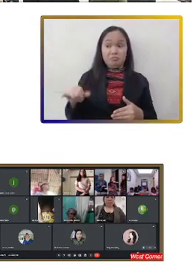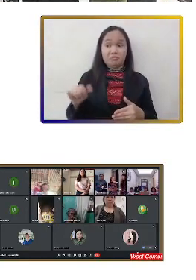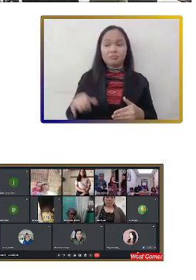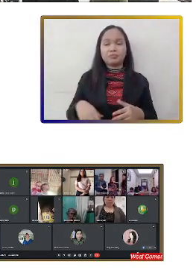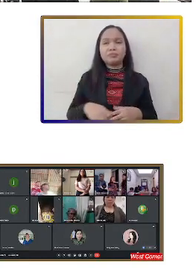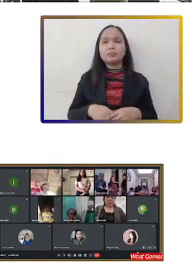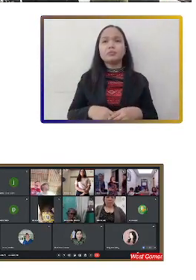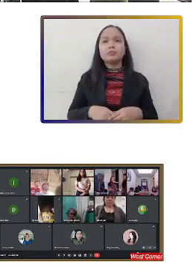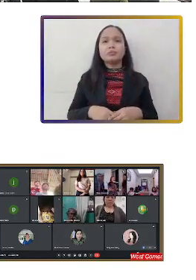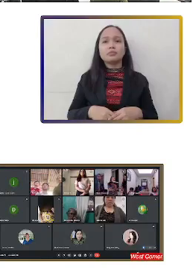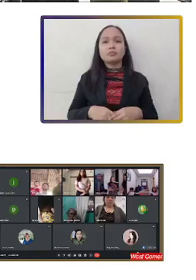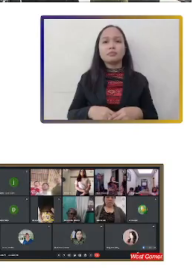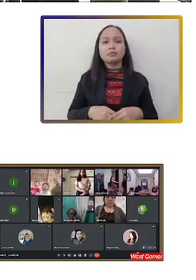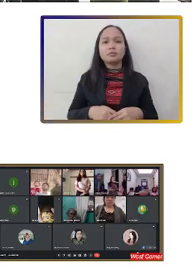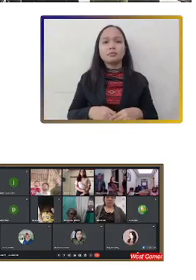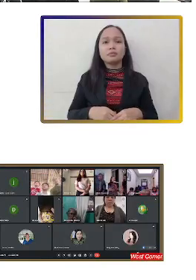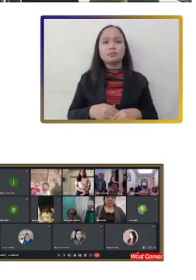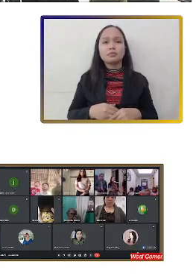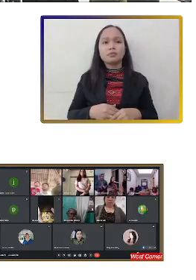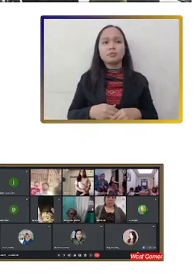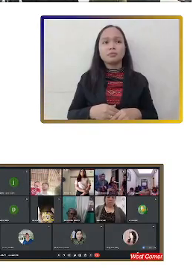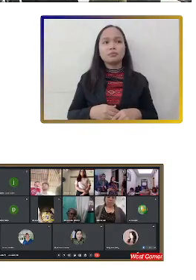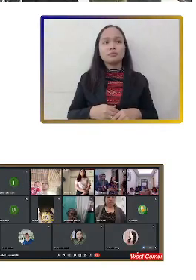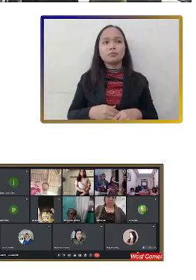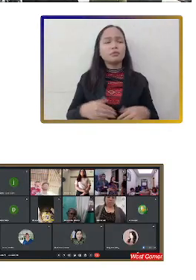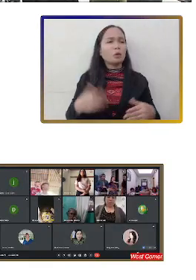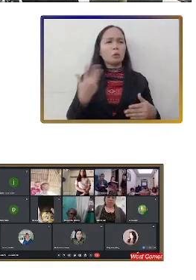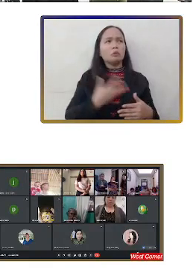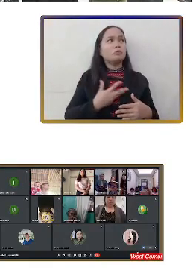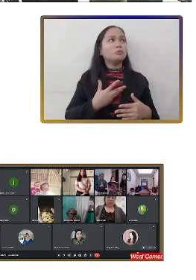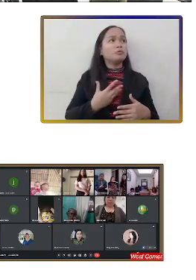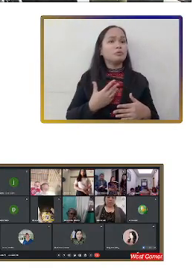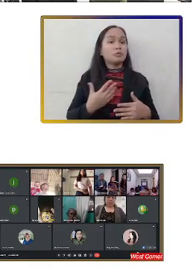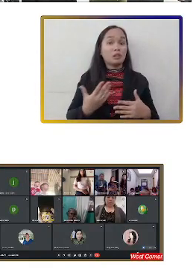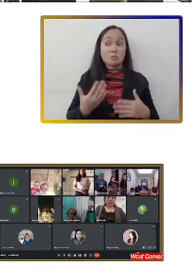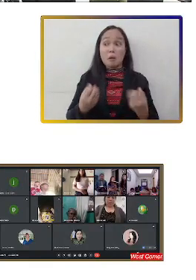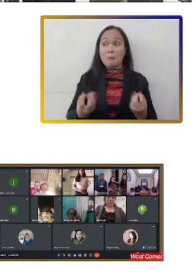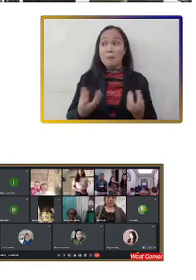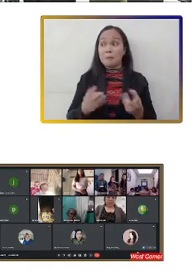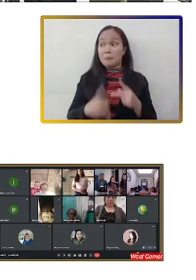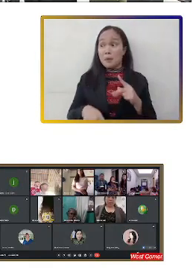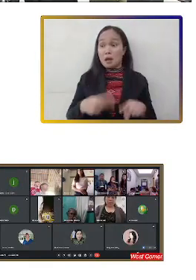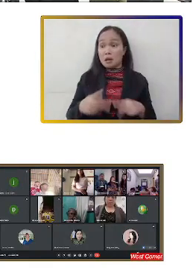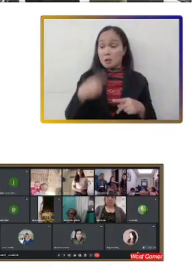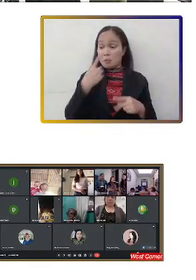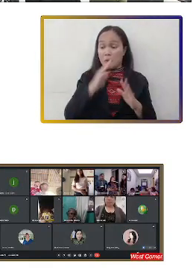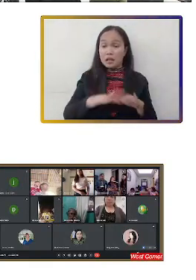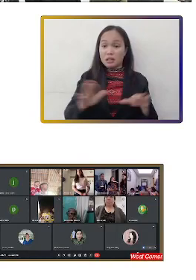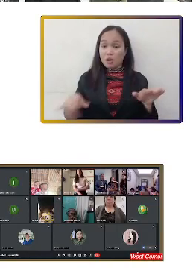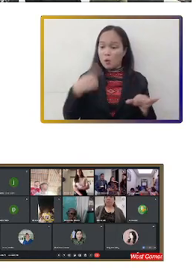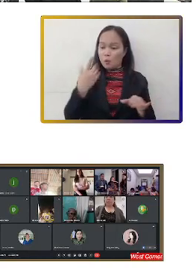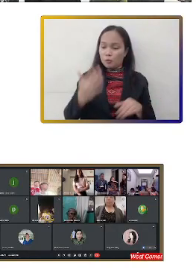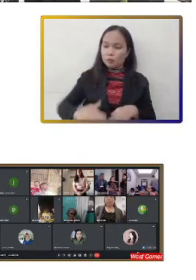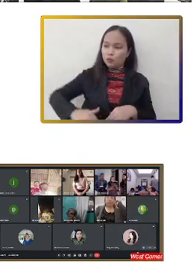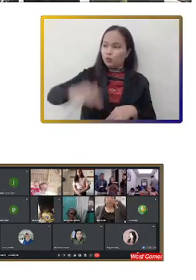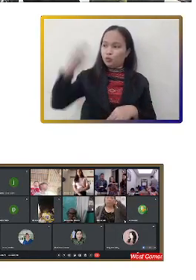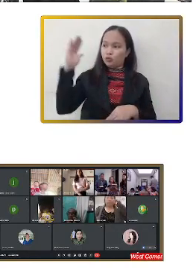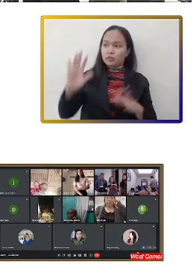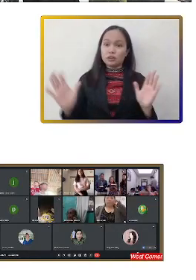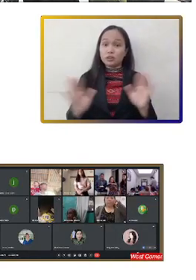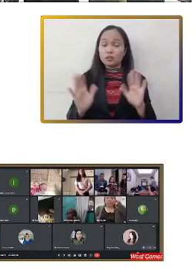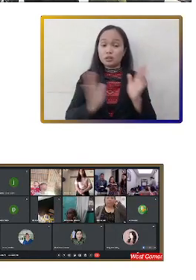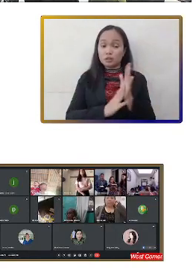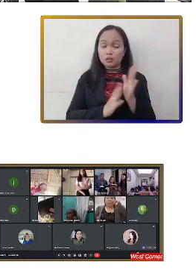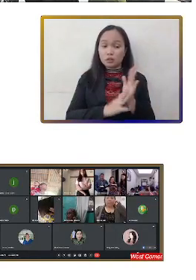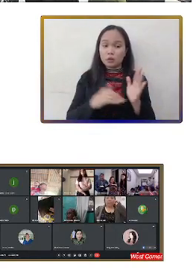po natin na hindi po tayo, mabuti na lang itong mga bata na ito na lumaki sa Sunday School, alam mo po natin kung saan natin, saan nila binibuild ang buhay